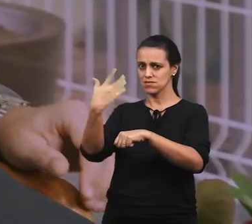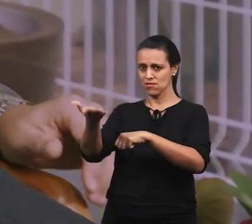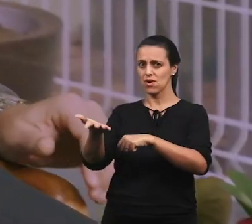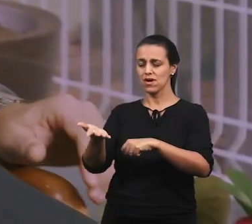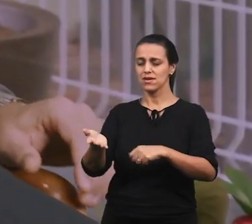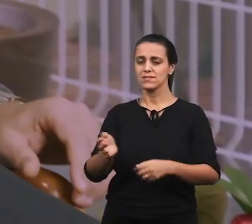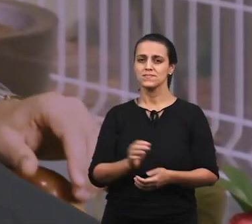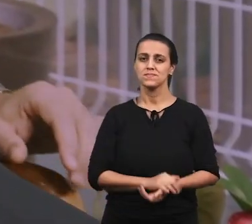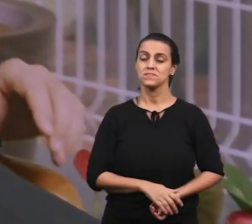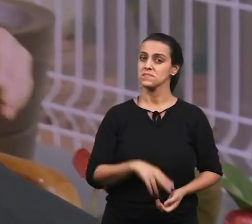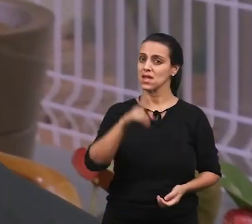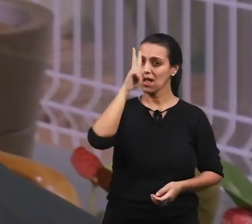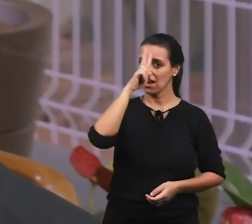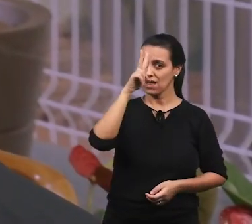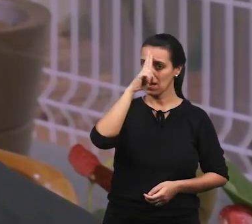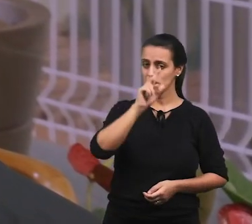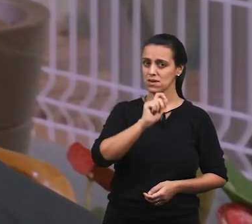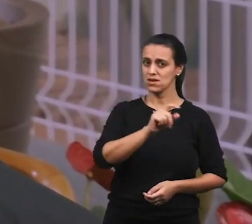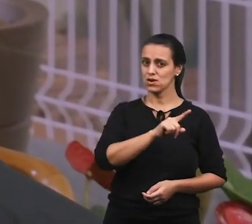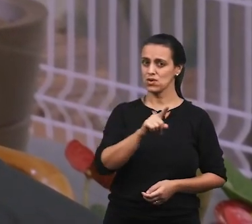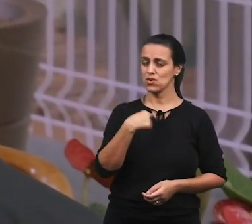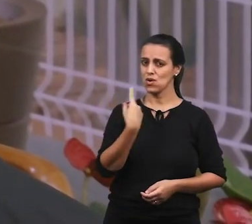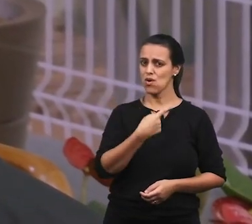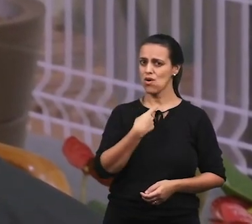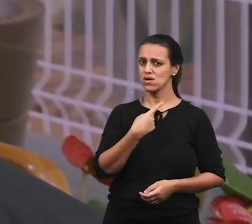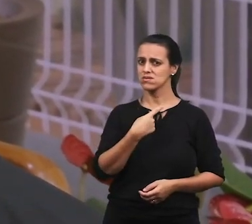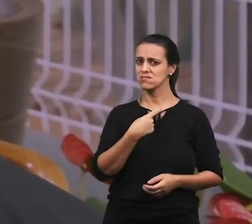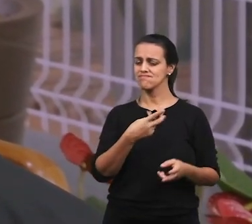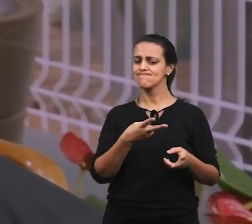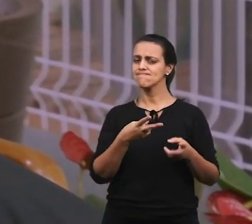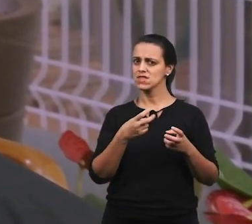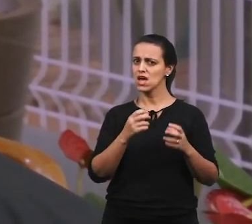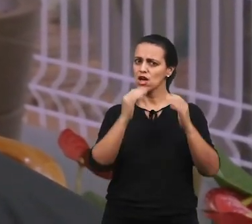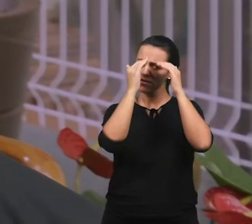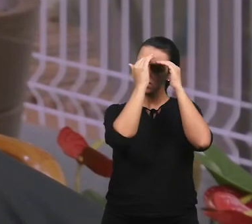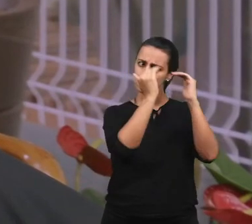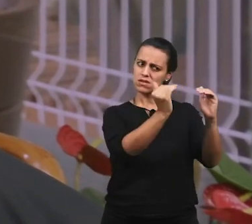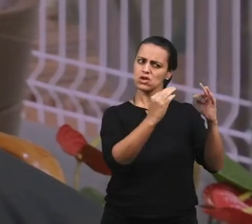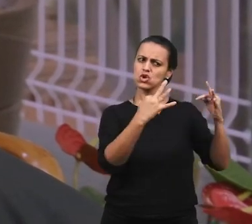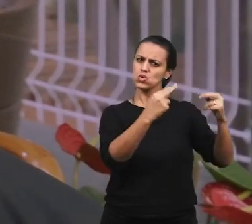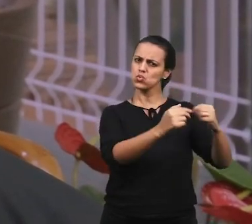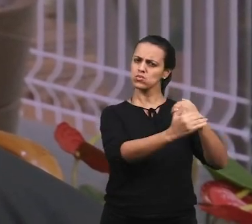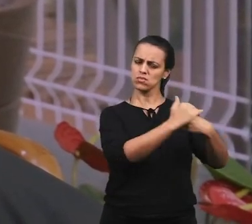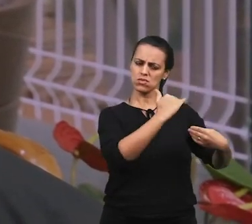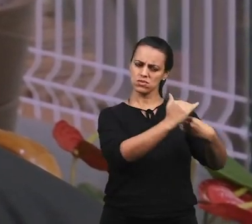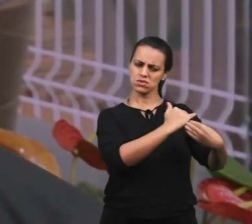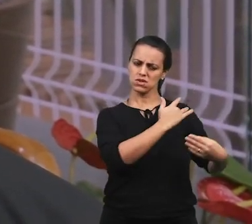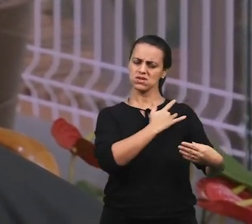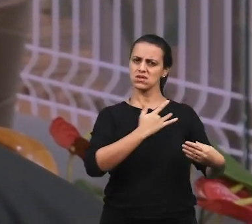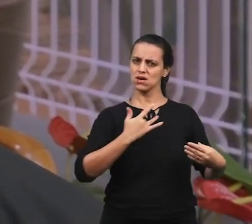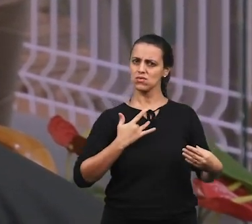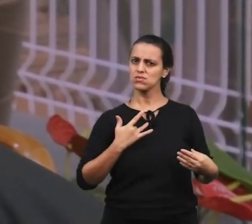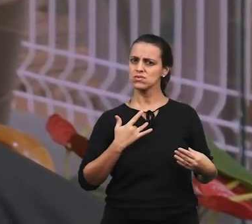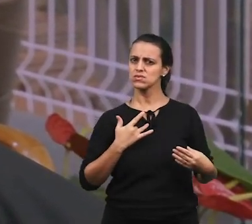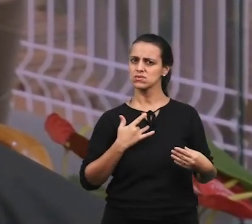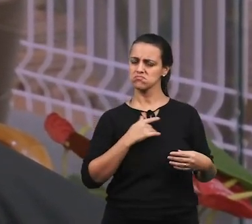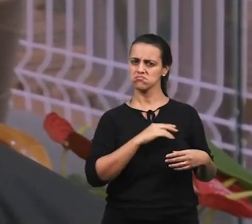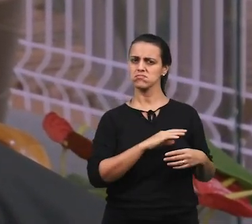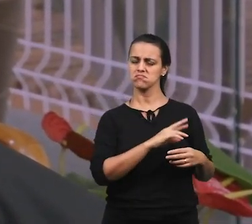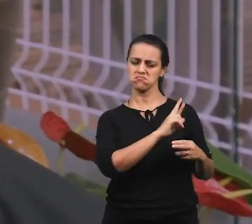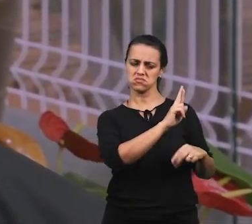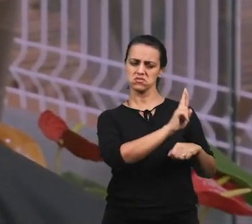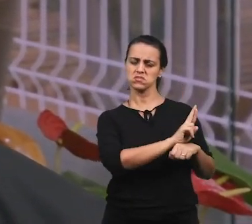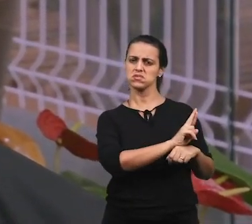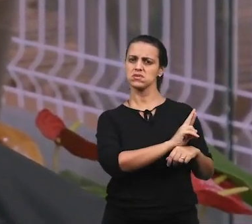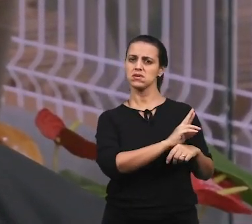в Бразилии и за рубежом. Мы также хотели бы напомнить, что мы всегда соблюдаем все руководство